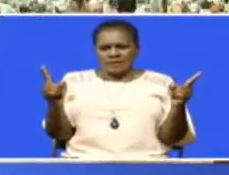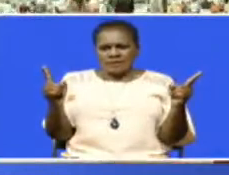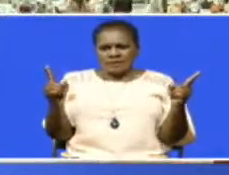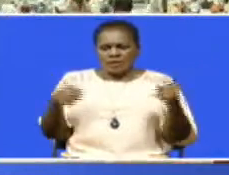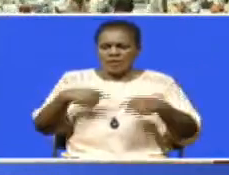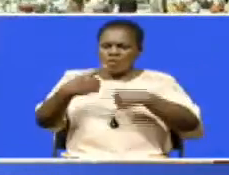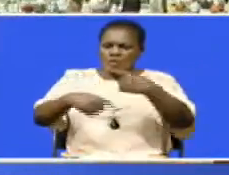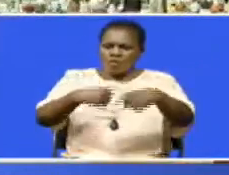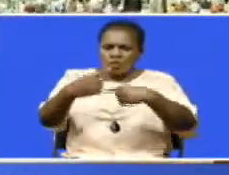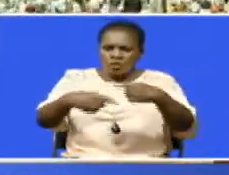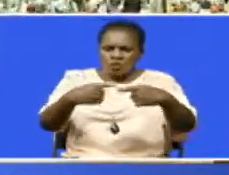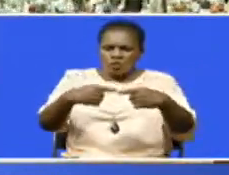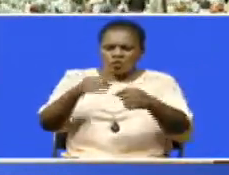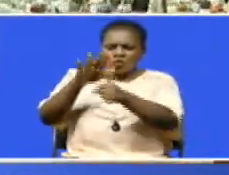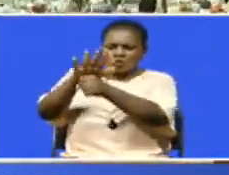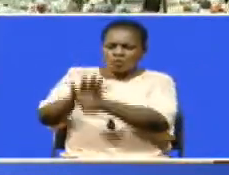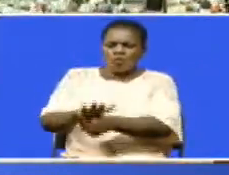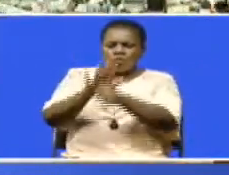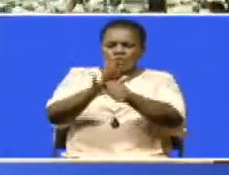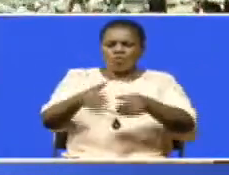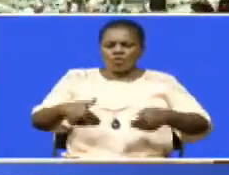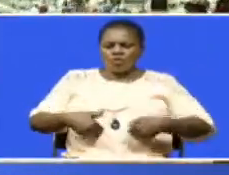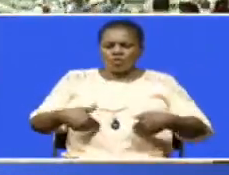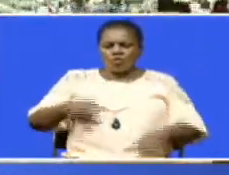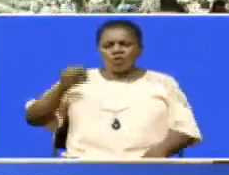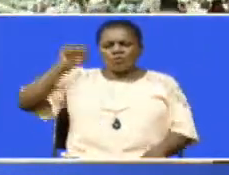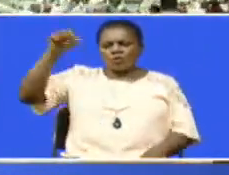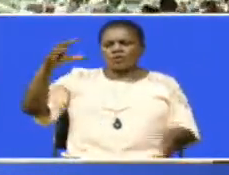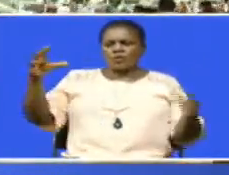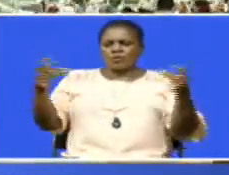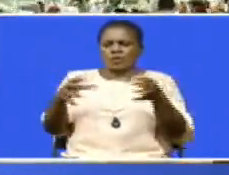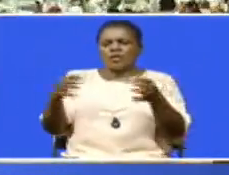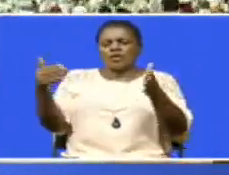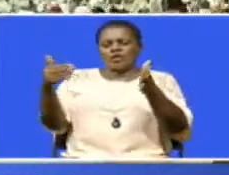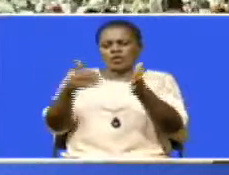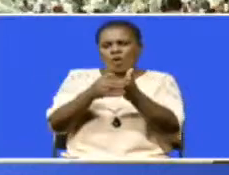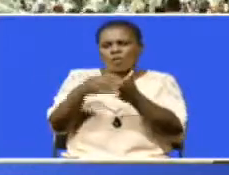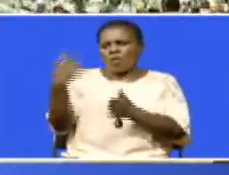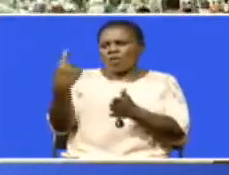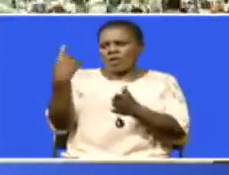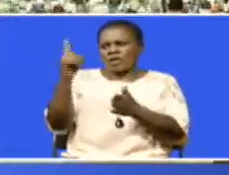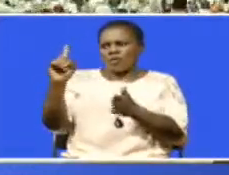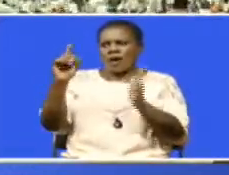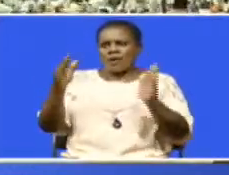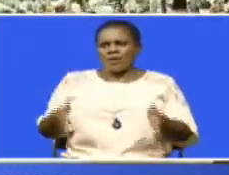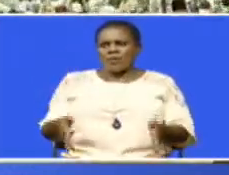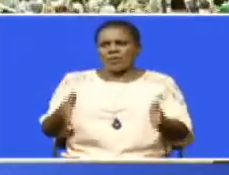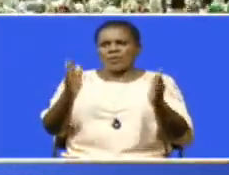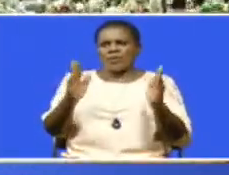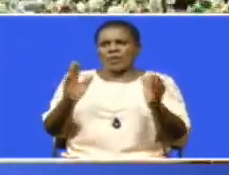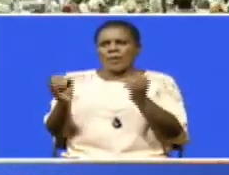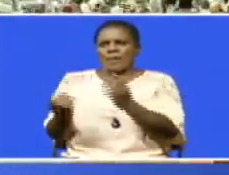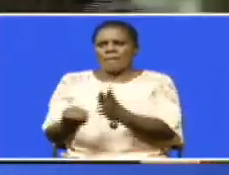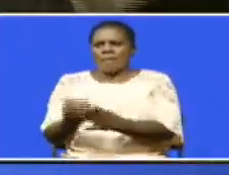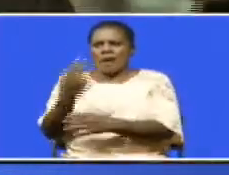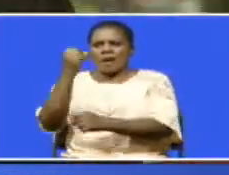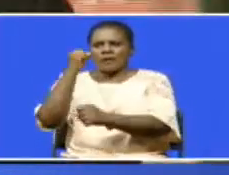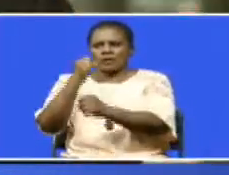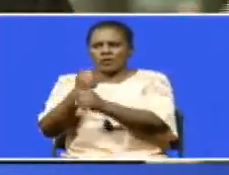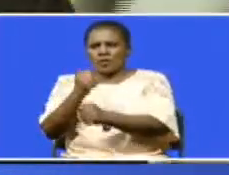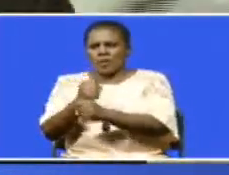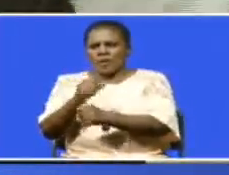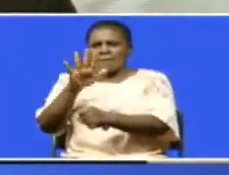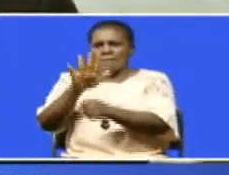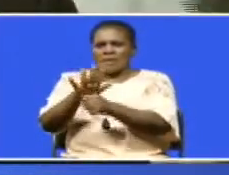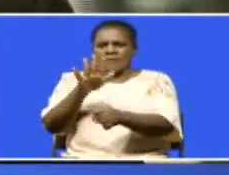know, the continued manipulation of the youth by our political class can only be stopped through one, creation of jobs. Ingawa